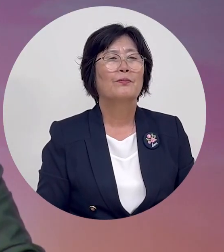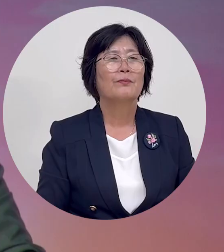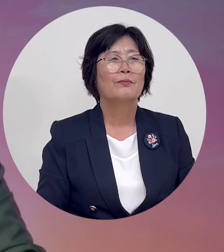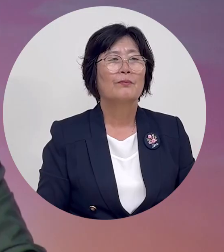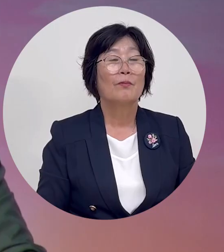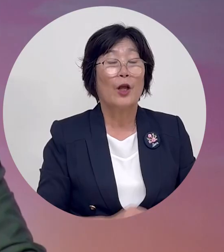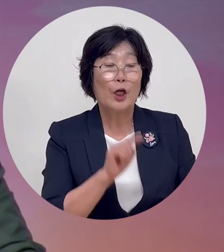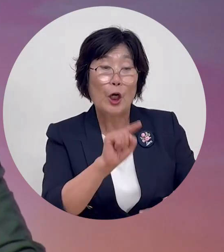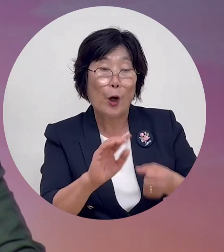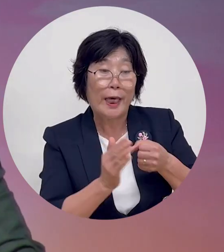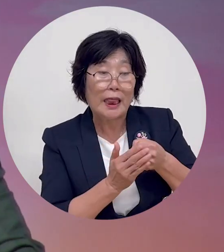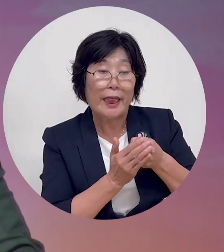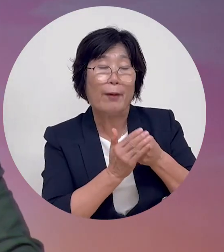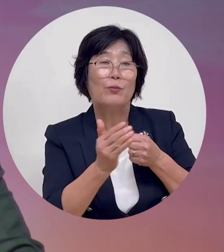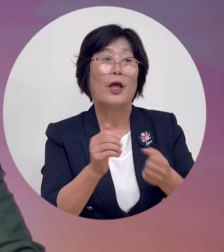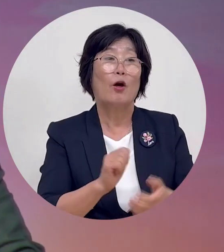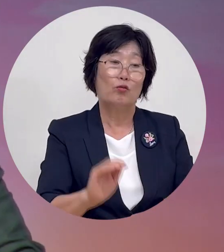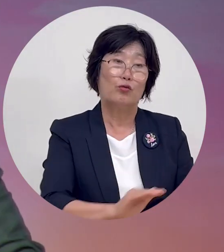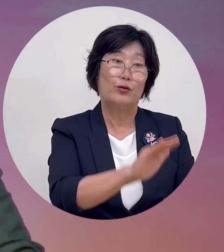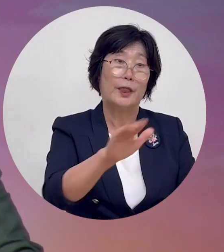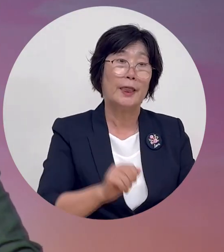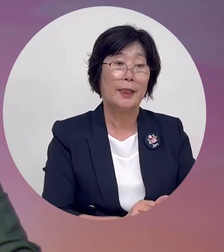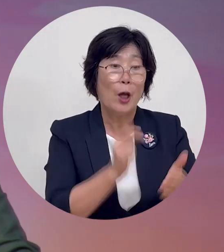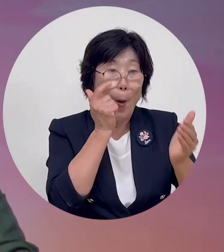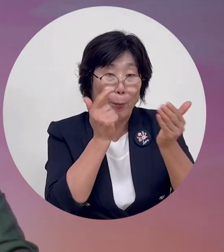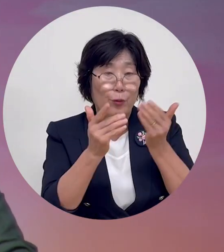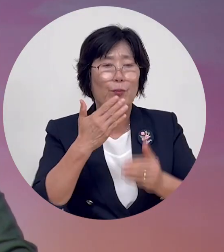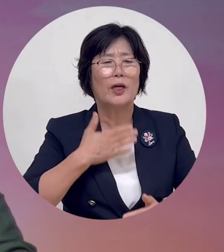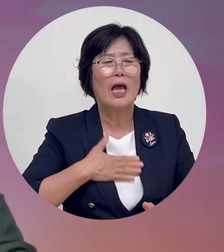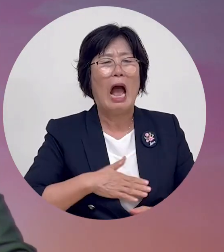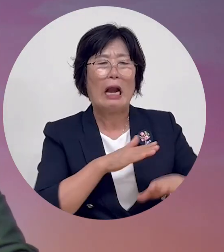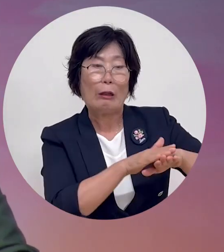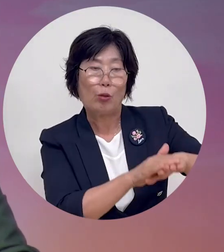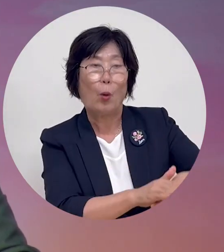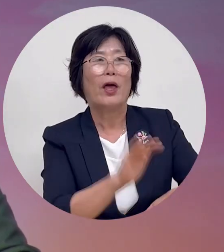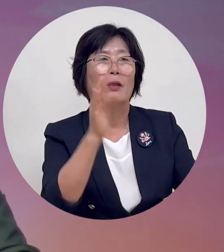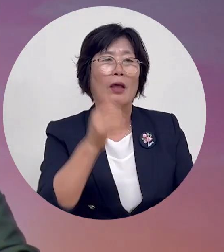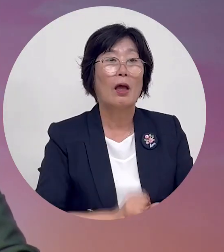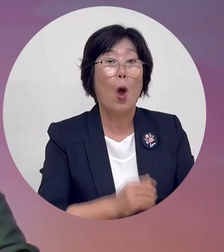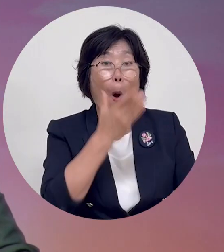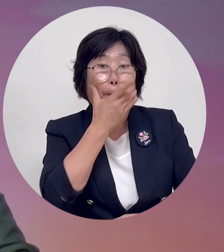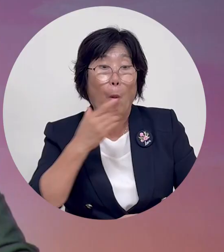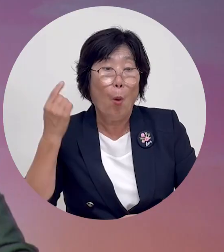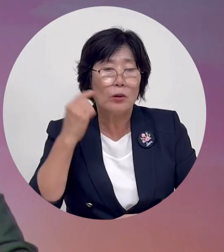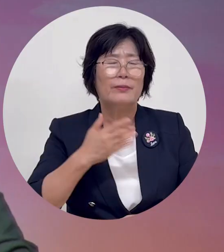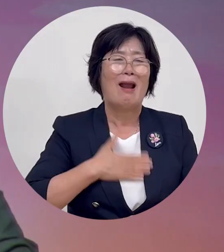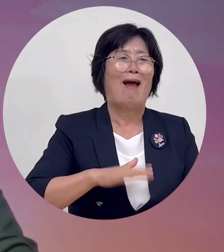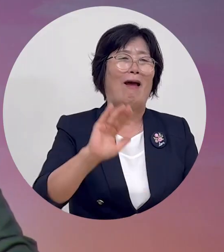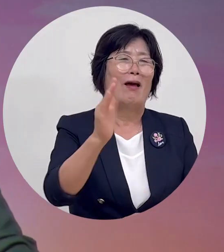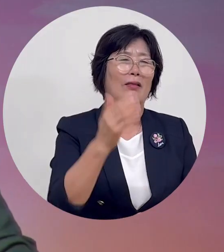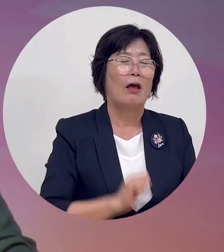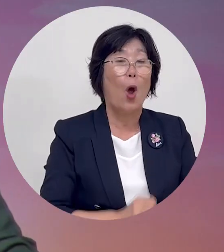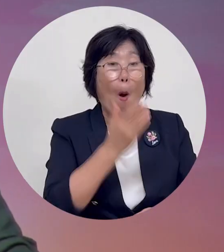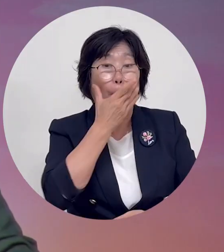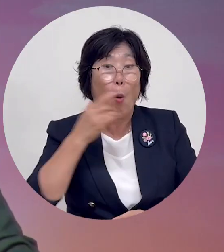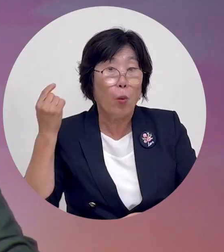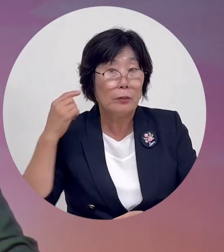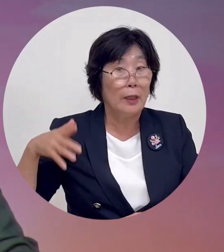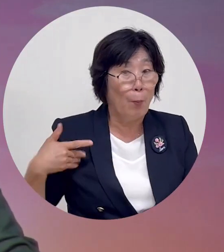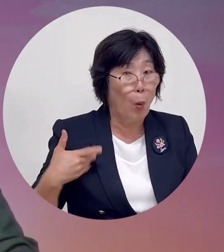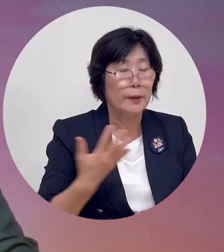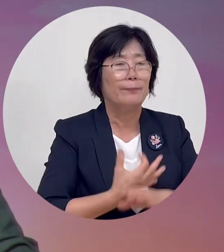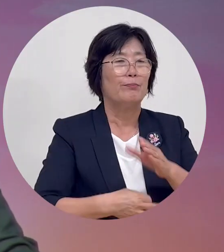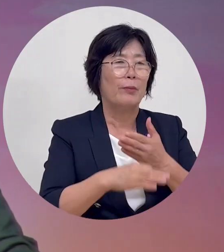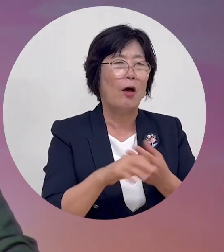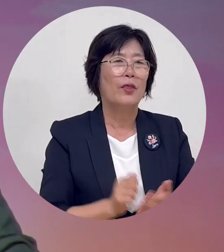그래서 우리는 분명히 알아야 합니다. 복음을 알아야 돼요. 복음을 모르면